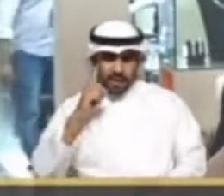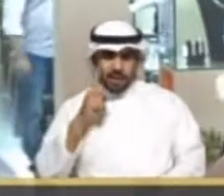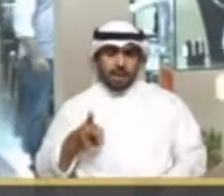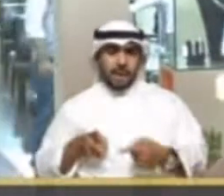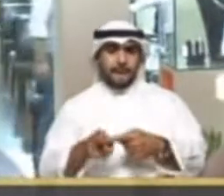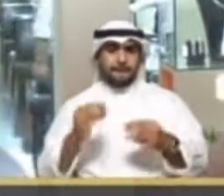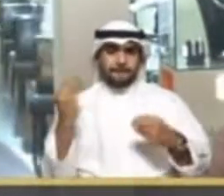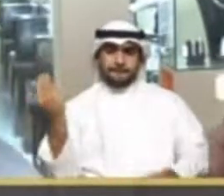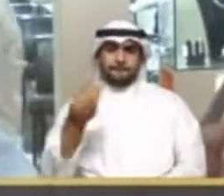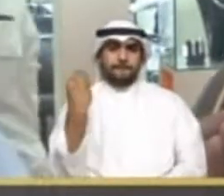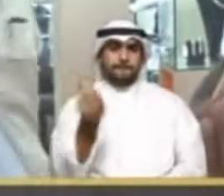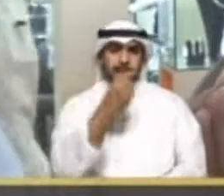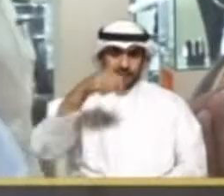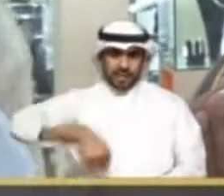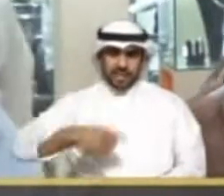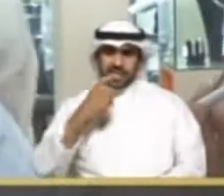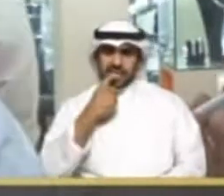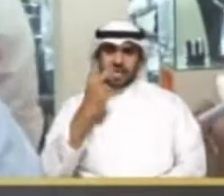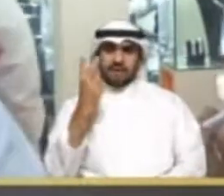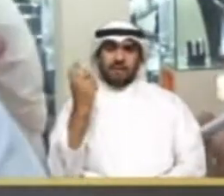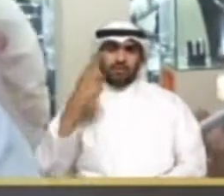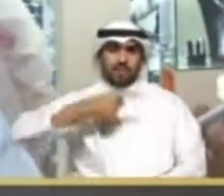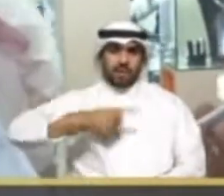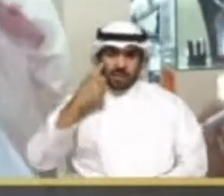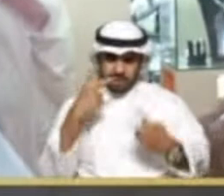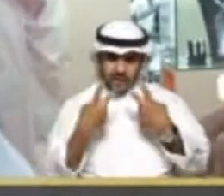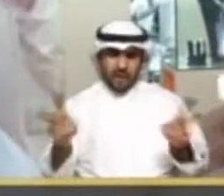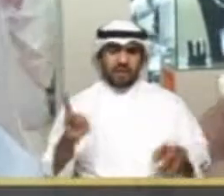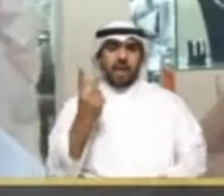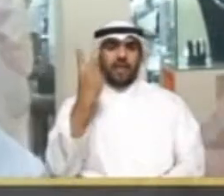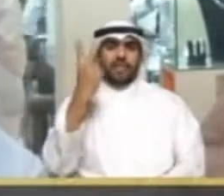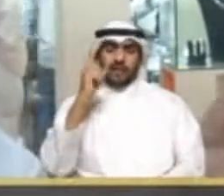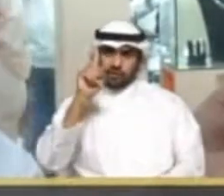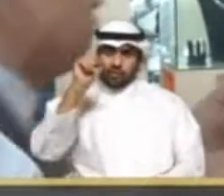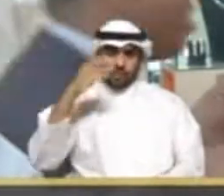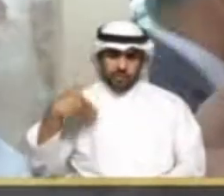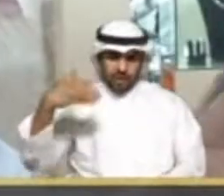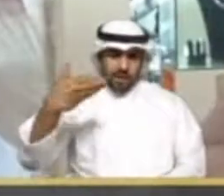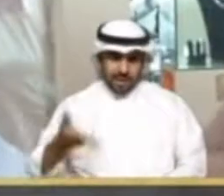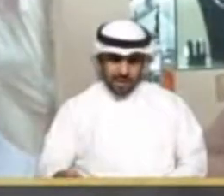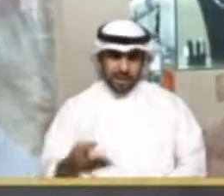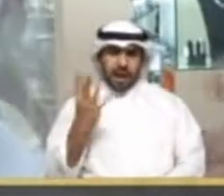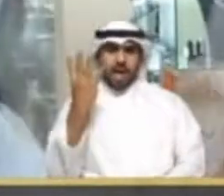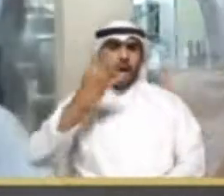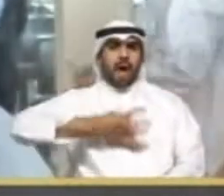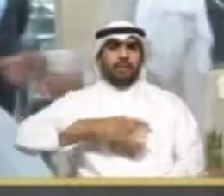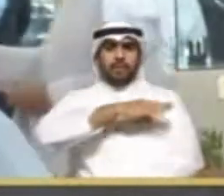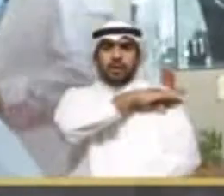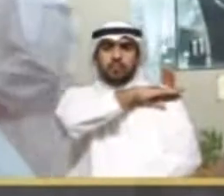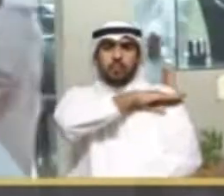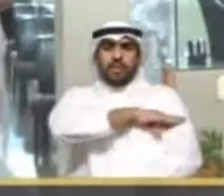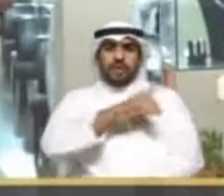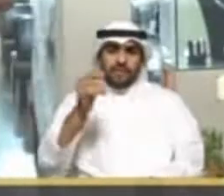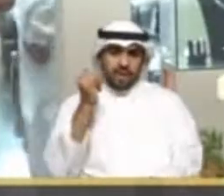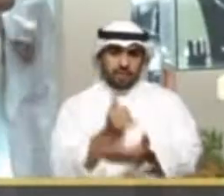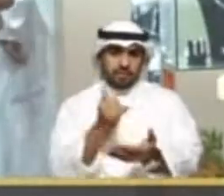بالسنة. هناك أكثر من 40 موظف وموظفة بوزارة التجارة قاعدين لفحص الذهب. حطينا خطة